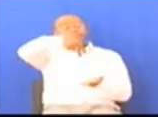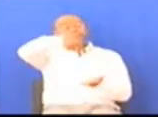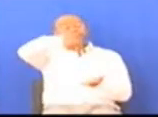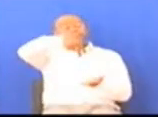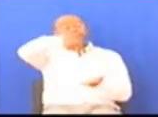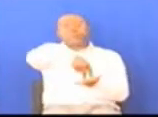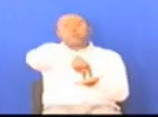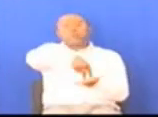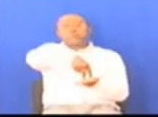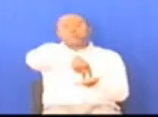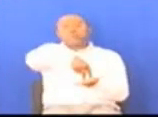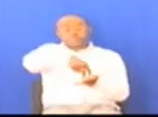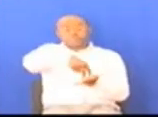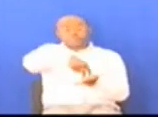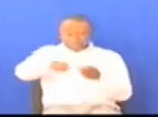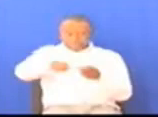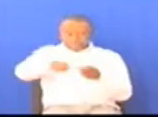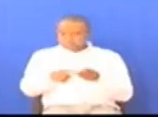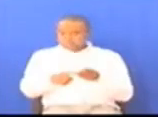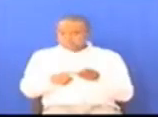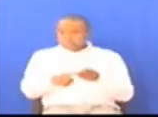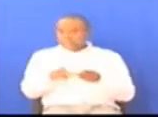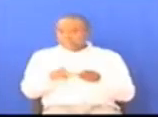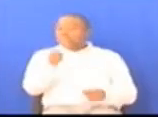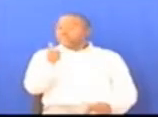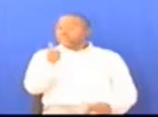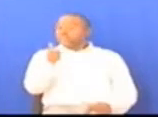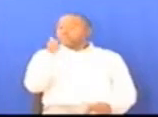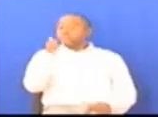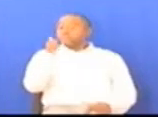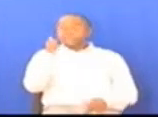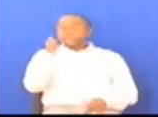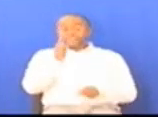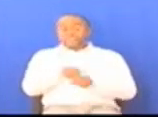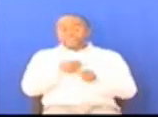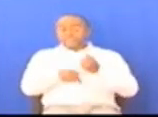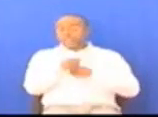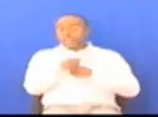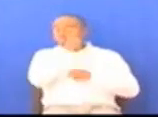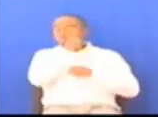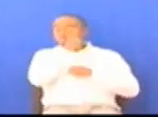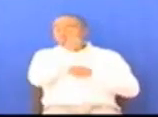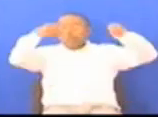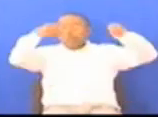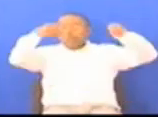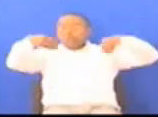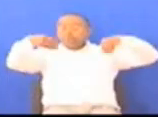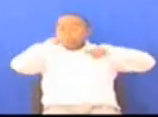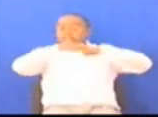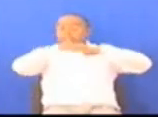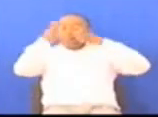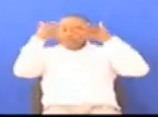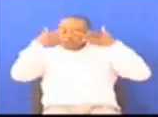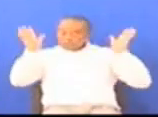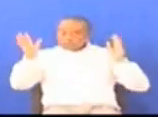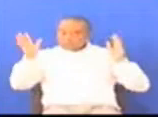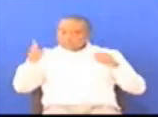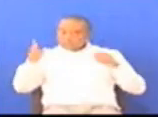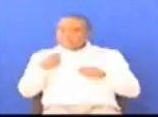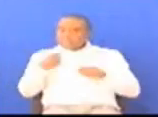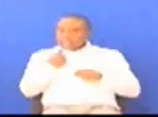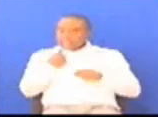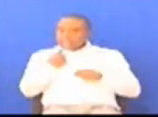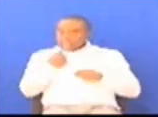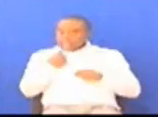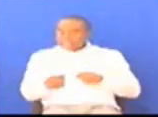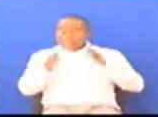Na kipekee nataka nimsifu pale juzi alipokuwa Mtumba, akaeleza wazi kwamba ataheshimu katiba kwa kukaa katika